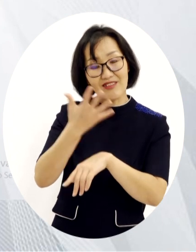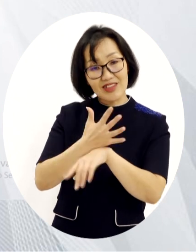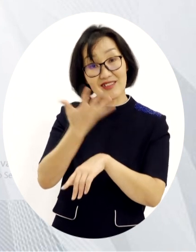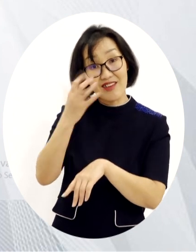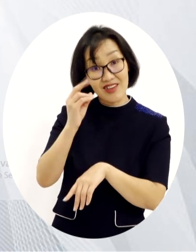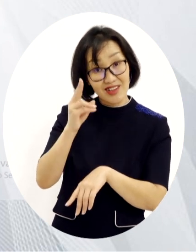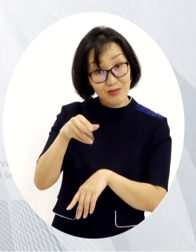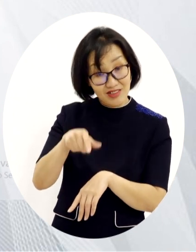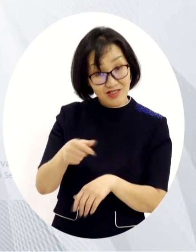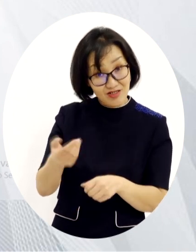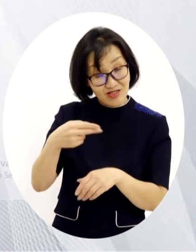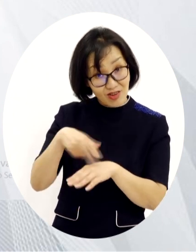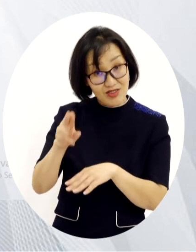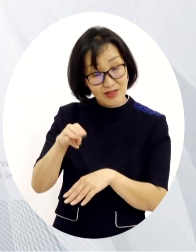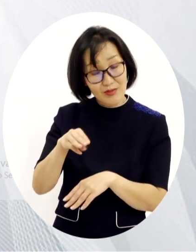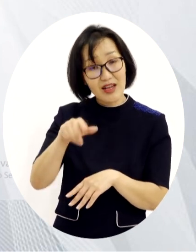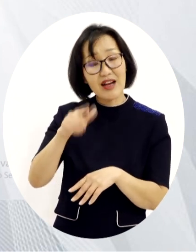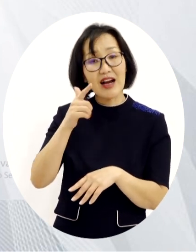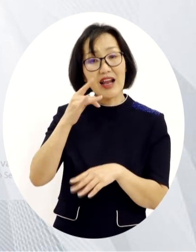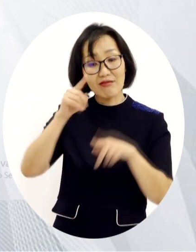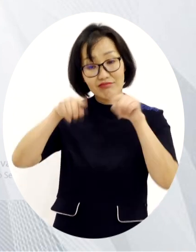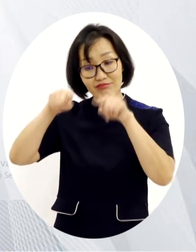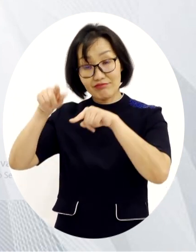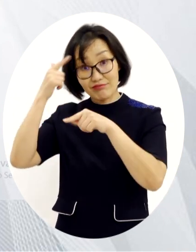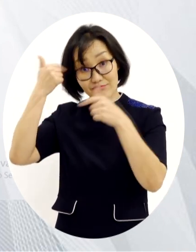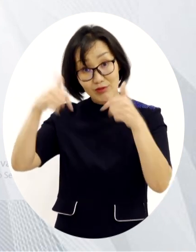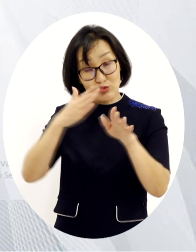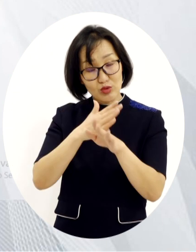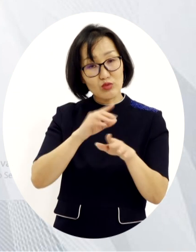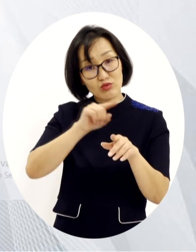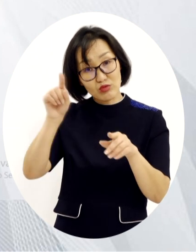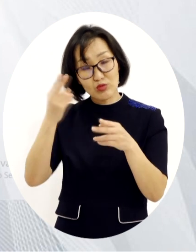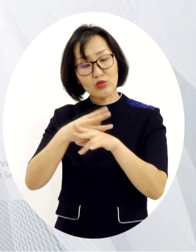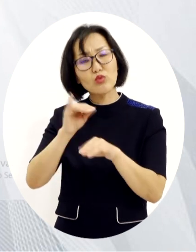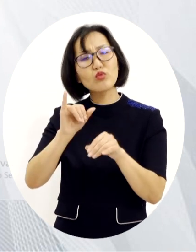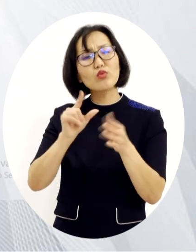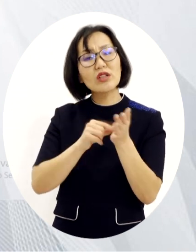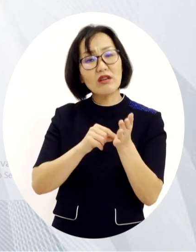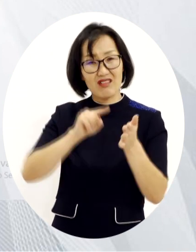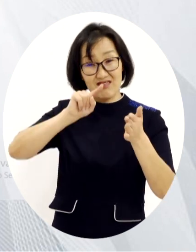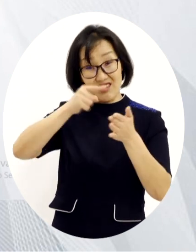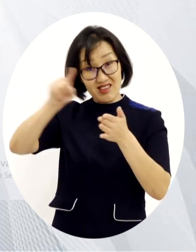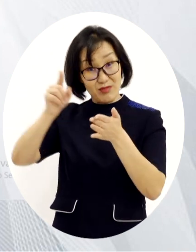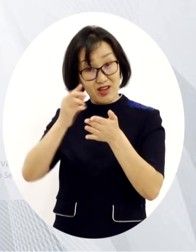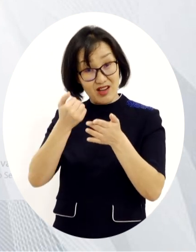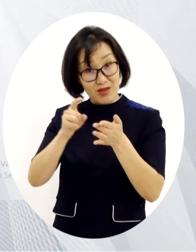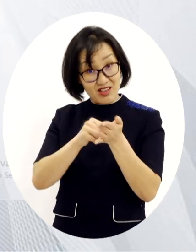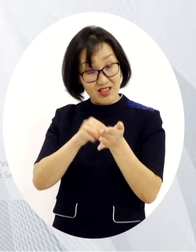явсан. За, бүгдээрээ бас юу графика байгуулахын тулд юу хэрэгтэй вэ? Тэнхлэгээ байгуулна.